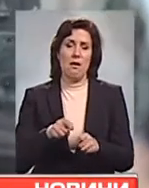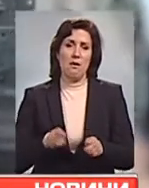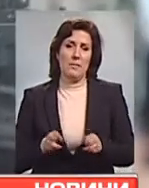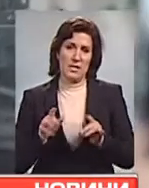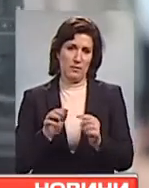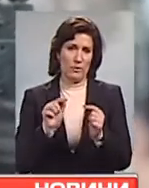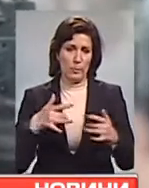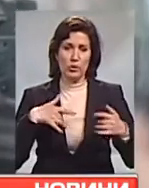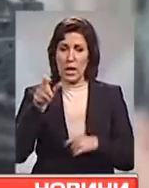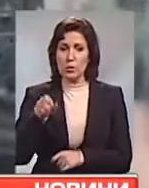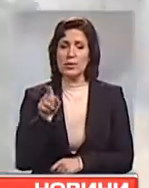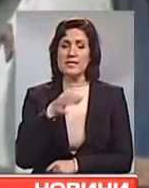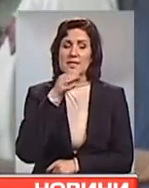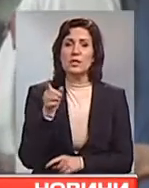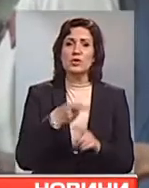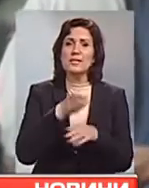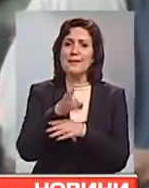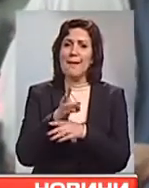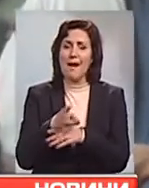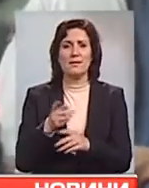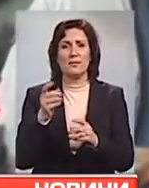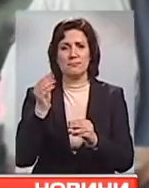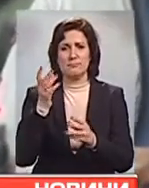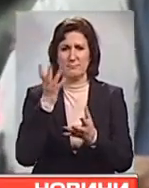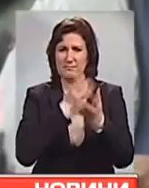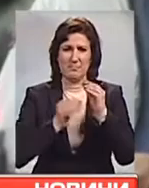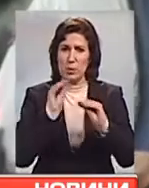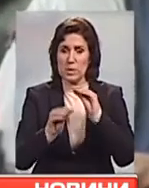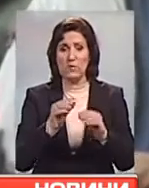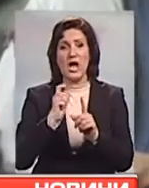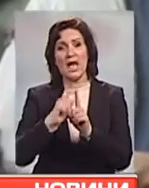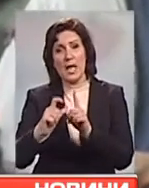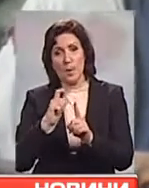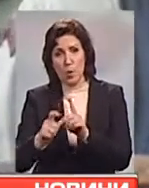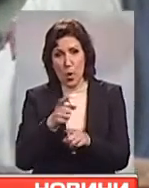актора. Тоді Пореченков казав, що ці кадри постановочні, а набої – холості.